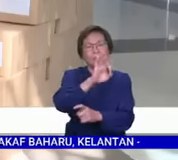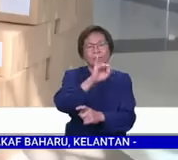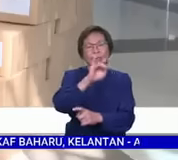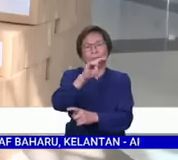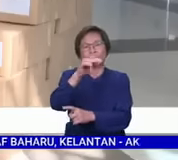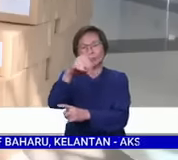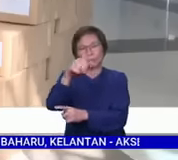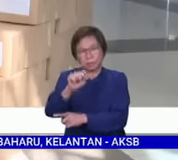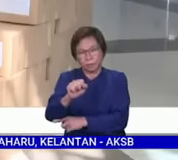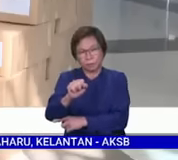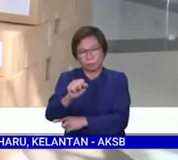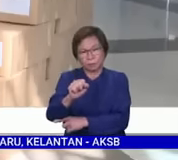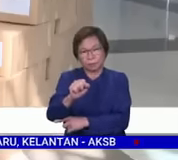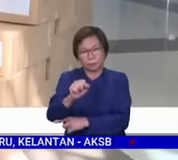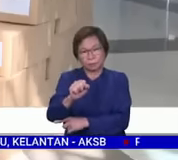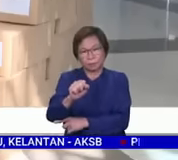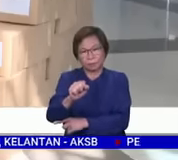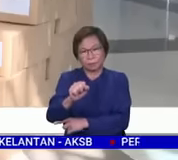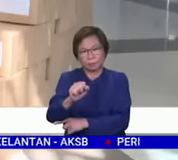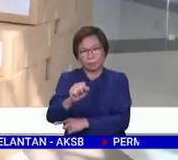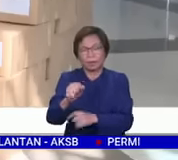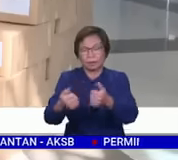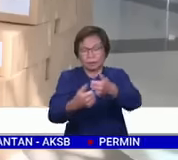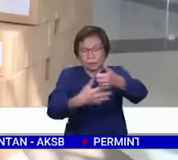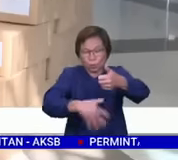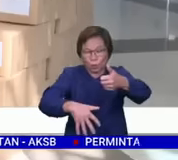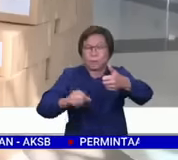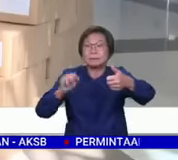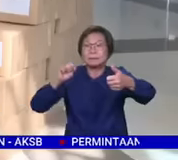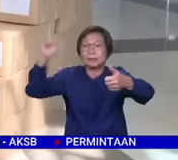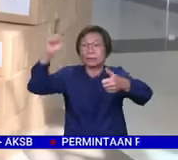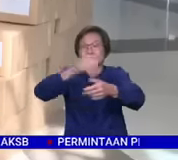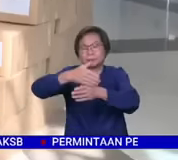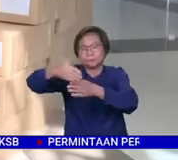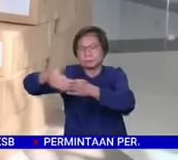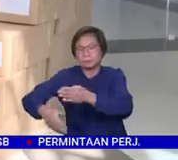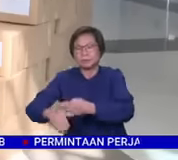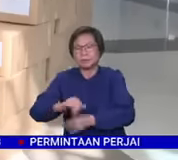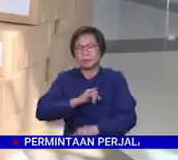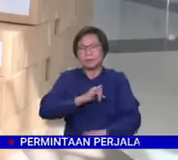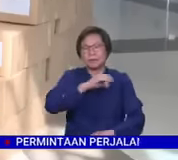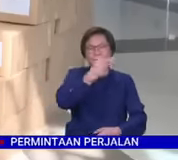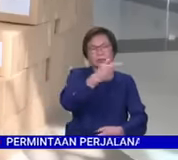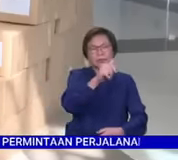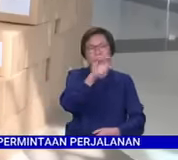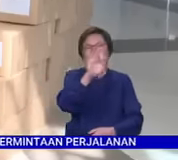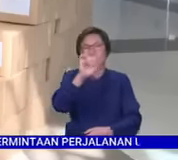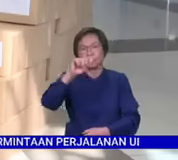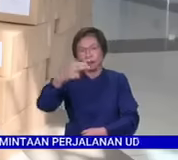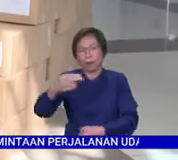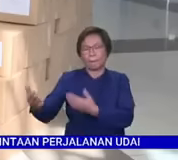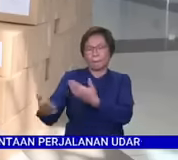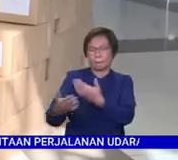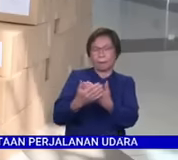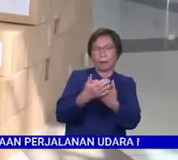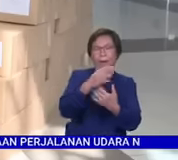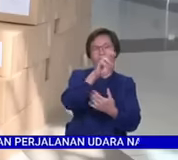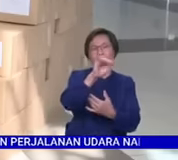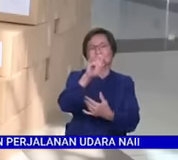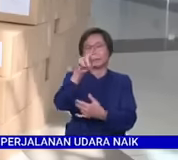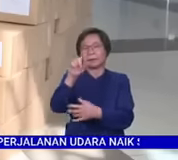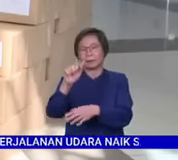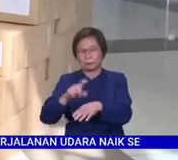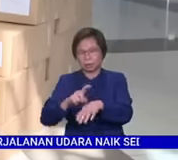film nasional melicia binasa cawangan Sabah scan saja saya seri fauna zarif kembali bersama dengan